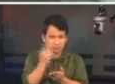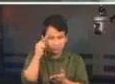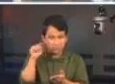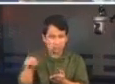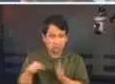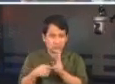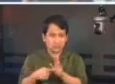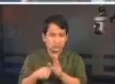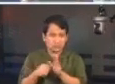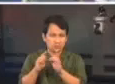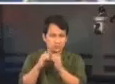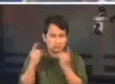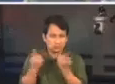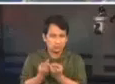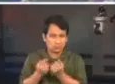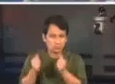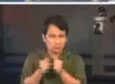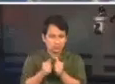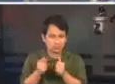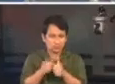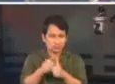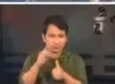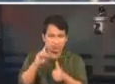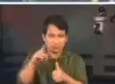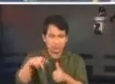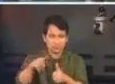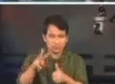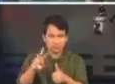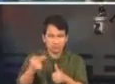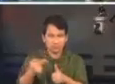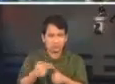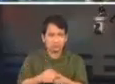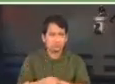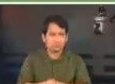mga ahensya tulad ng DPWH.